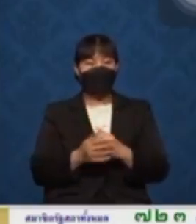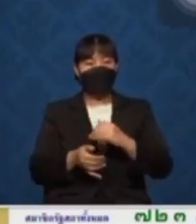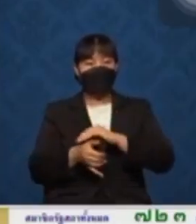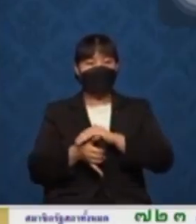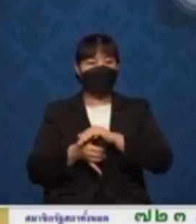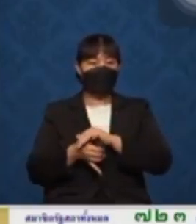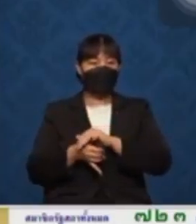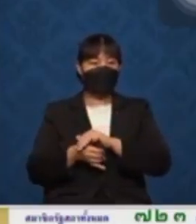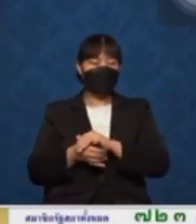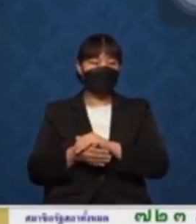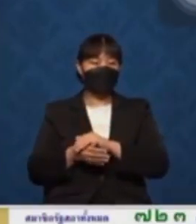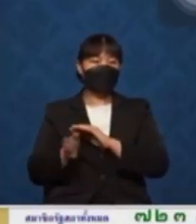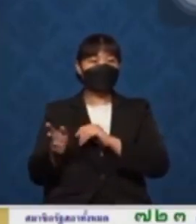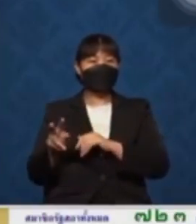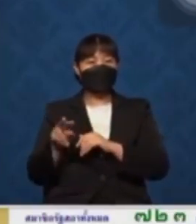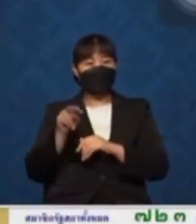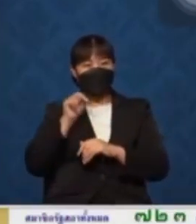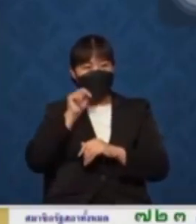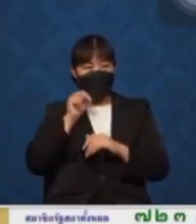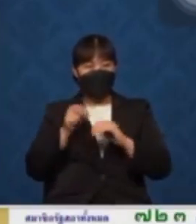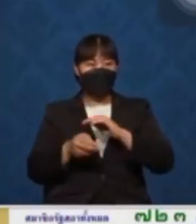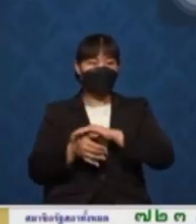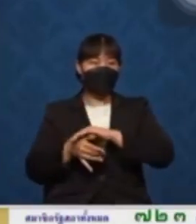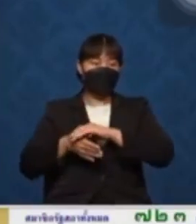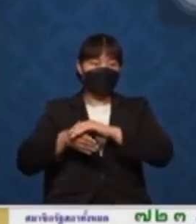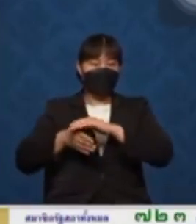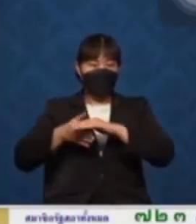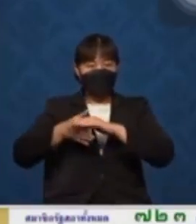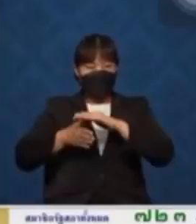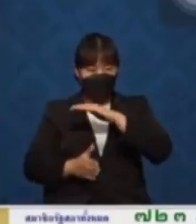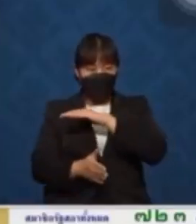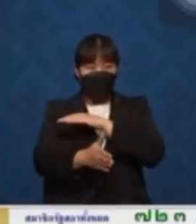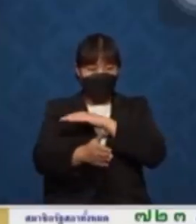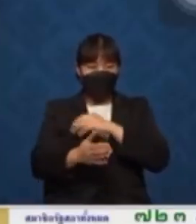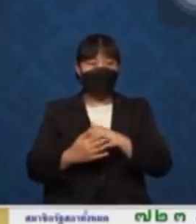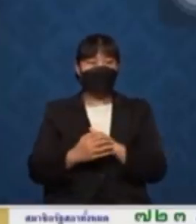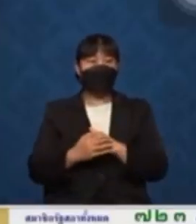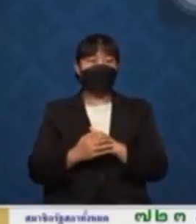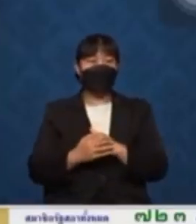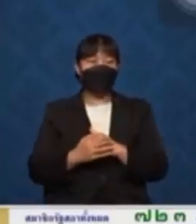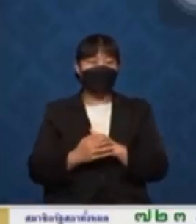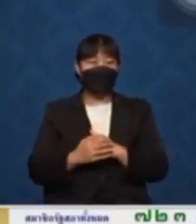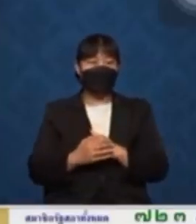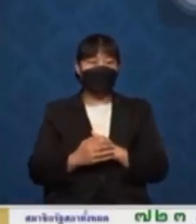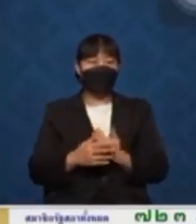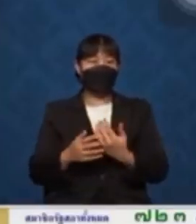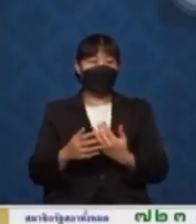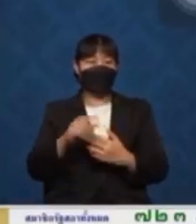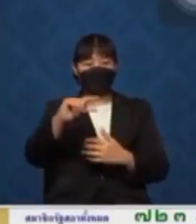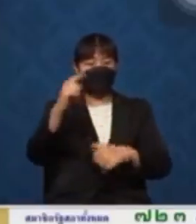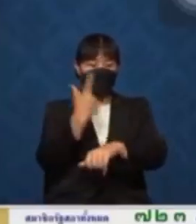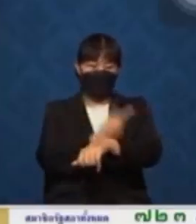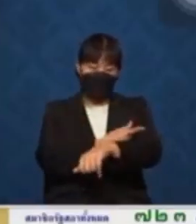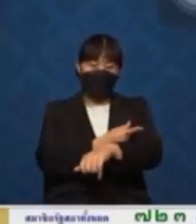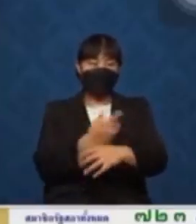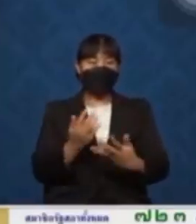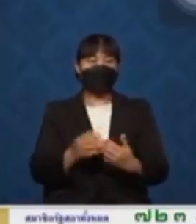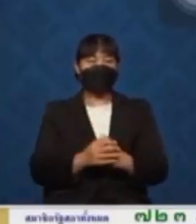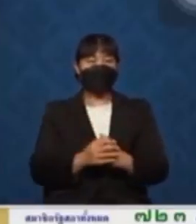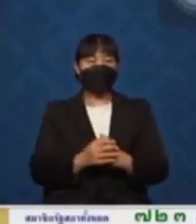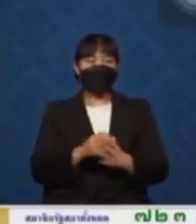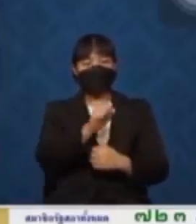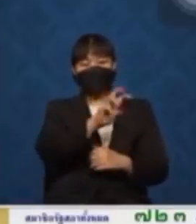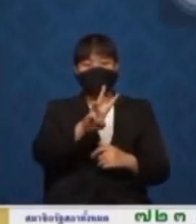เป็นการปรับเกณฑ์การกระจายวัคซีนไฟเซอร์ที่ได้รับการบริจาคจากสหรัฐมันไม่ได้เกิดขึ้นจากการทักท้วงของสมาชิกวุฒิสภาในที่นี้นะครับ